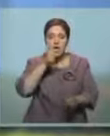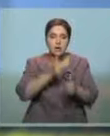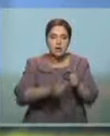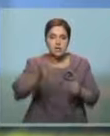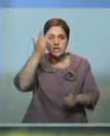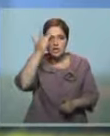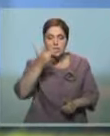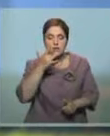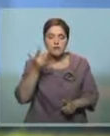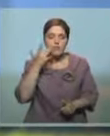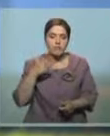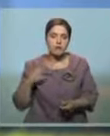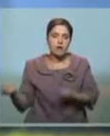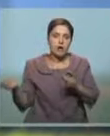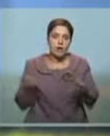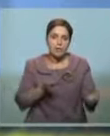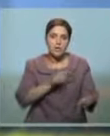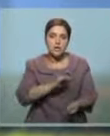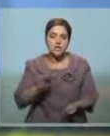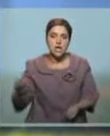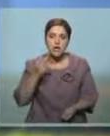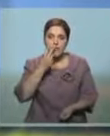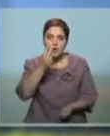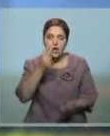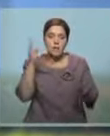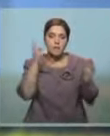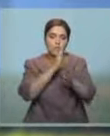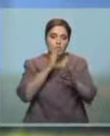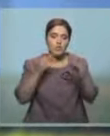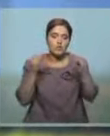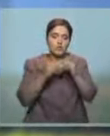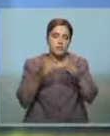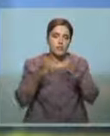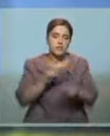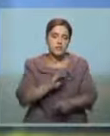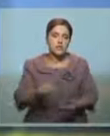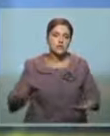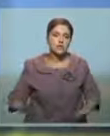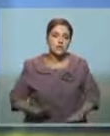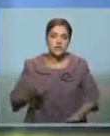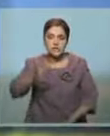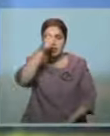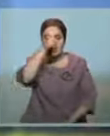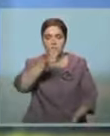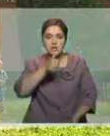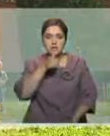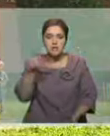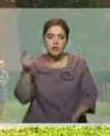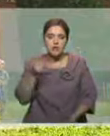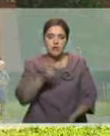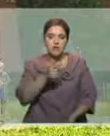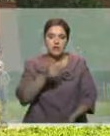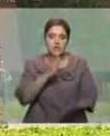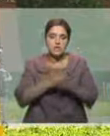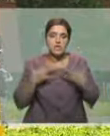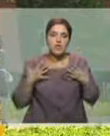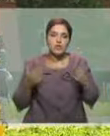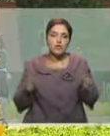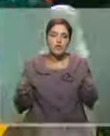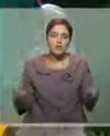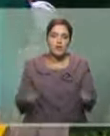вывозим своих детей сюда. Вы видите, что природа. Вот сейчас посмотрели домики, где дети живут. Все три месяца они здесь набираются сил. Сейчас у нас на